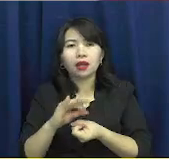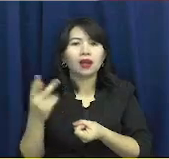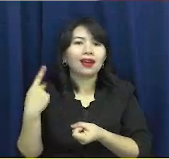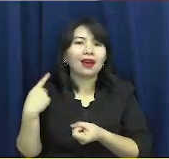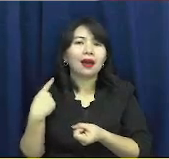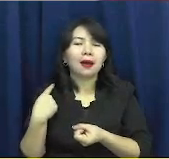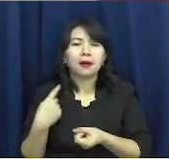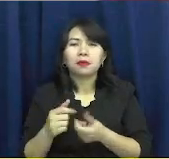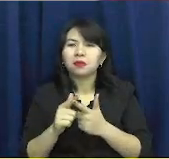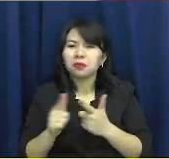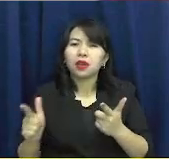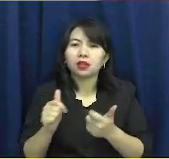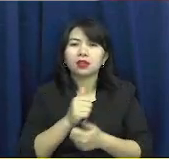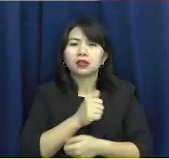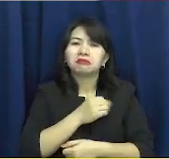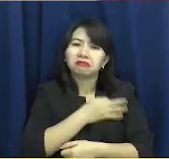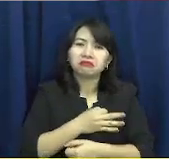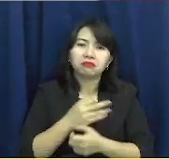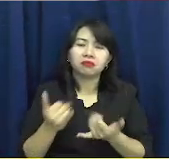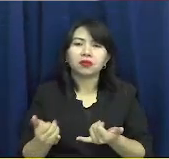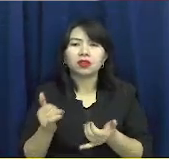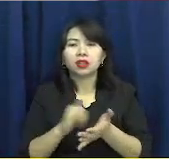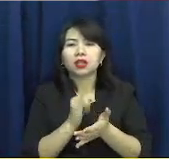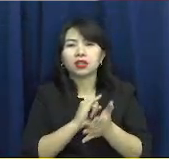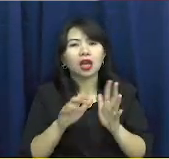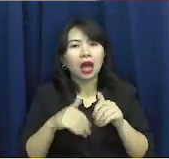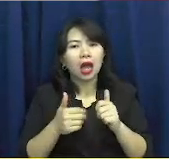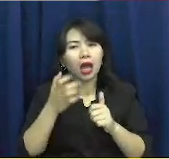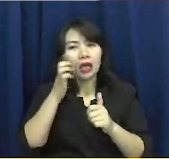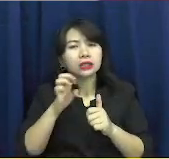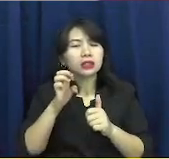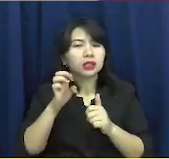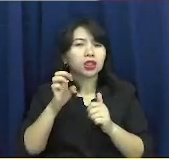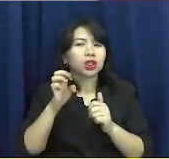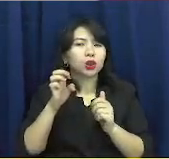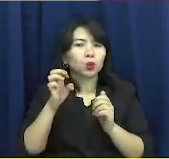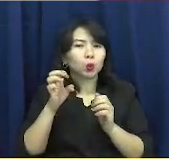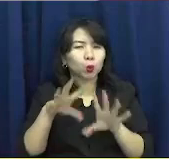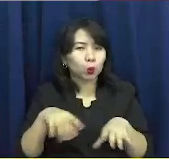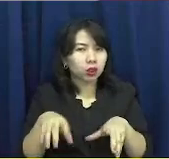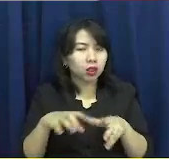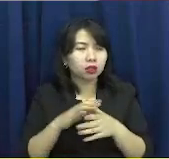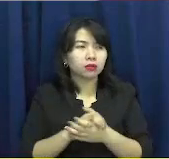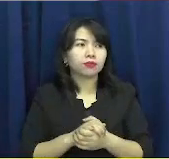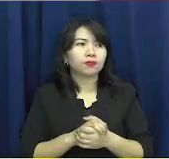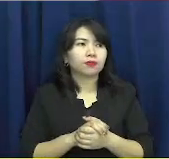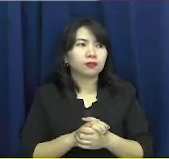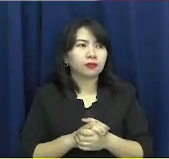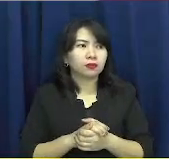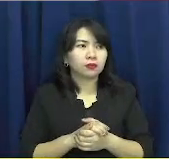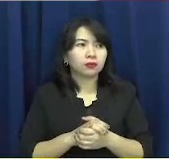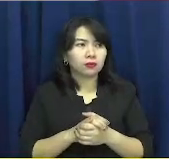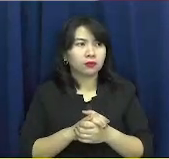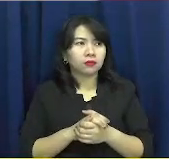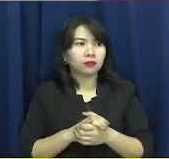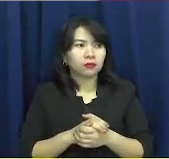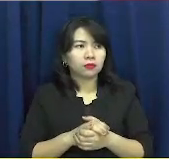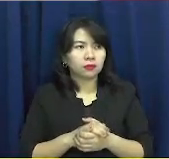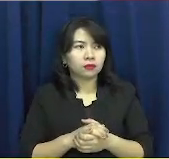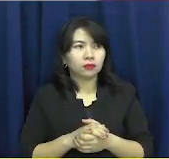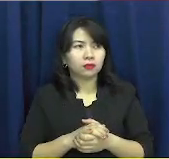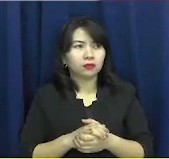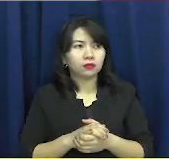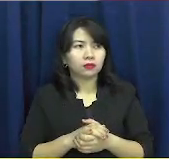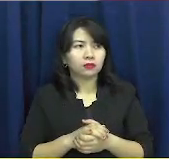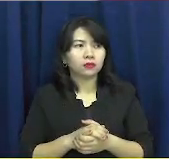yung paglago mo. Kumbaga, ganyan siya maglagay ng lason. Naalala ko yung mga kinikwento dati nila Sir Michael Bagyon, isang mga probinsya daw, yung